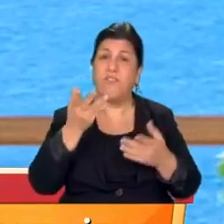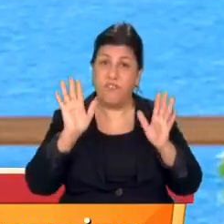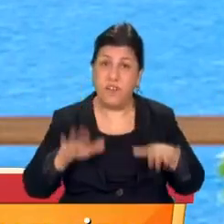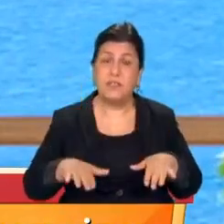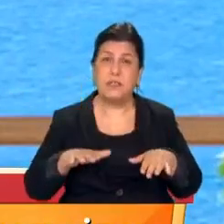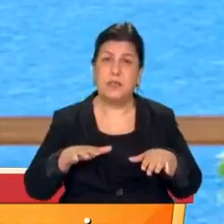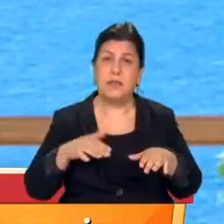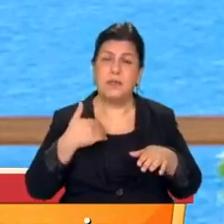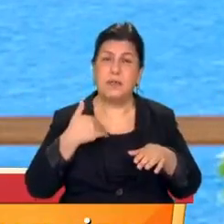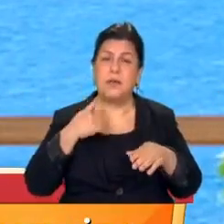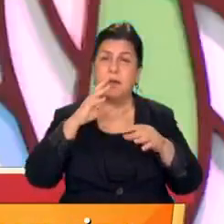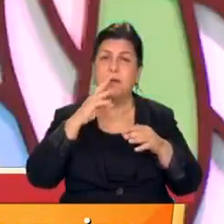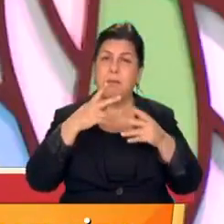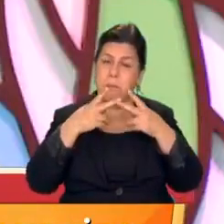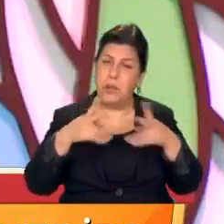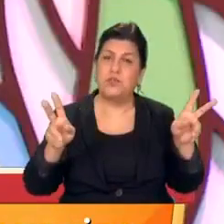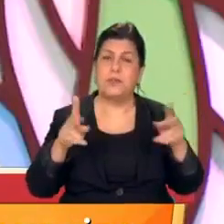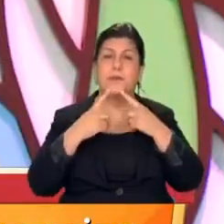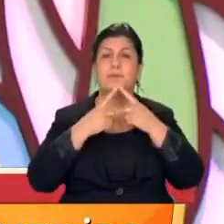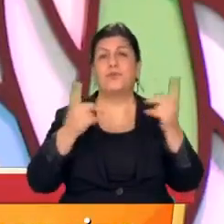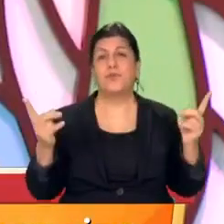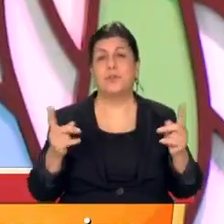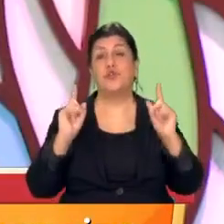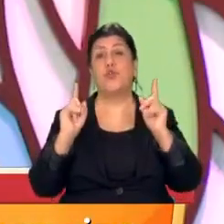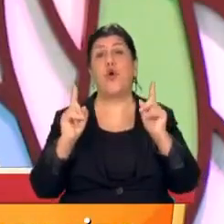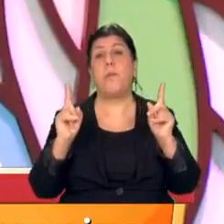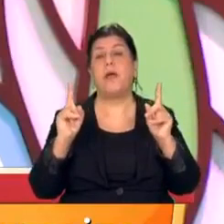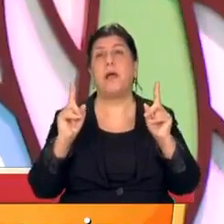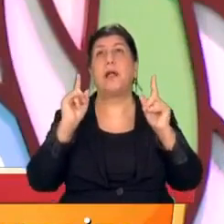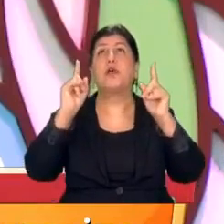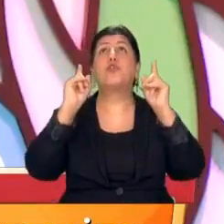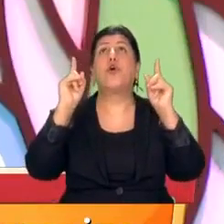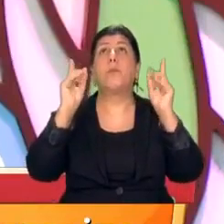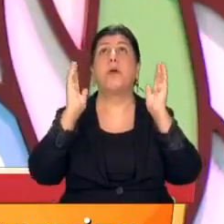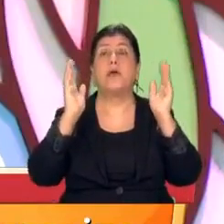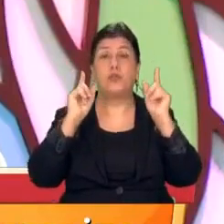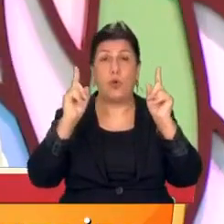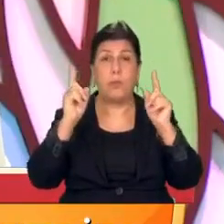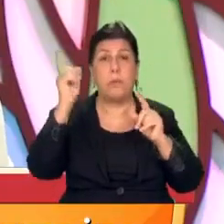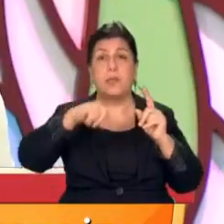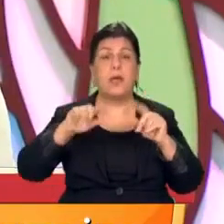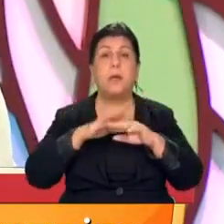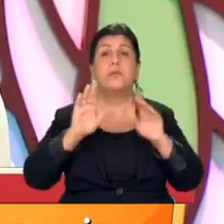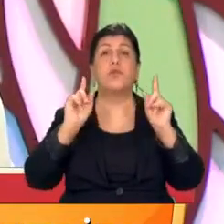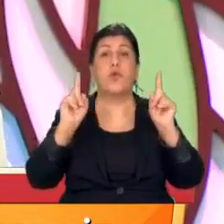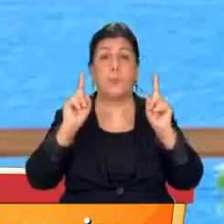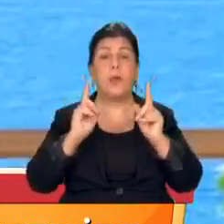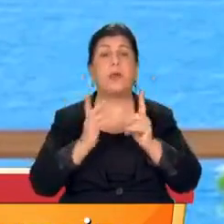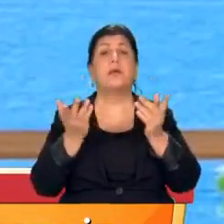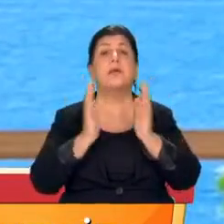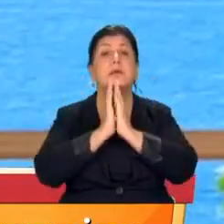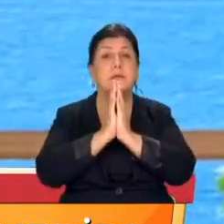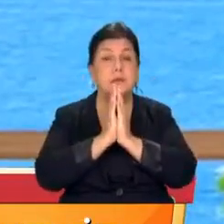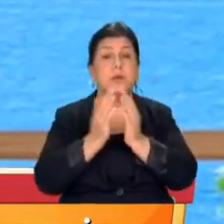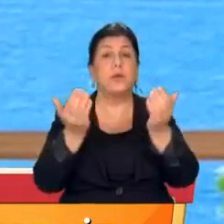bağışlar tövbe edebileceğimiz o millete de bize verdiği nefeste ne yapmış oluyor sağlamış oluyor peki